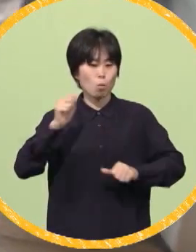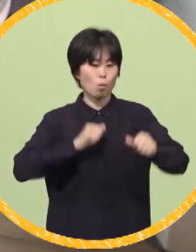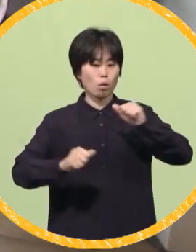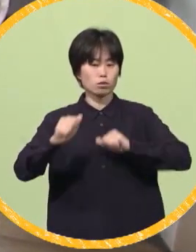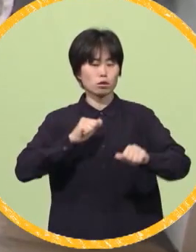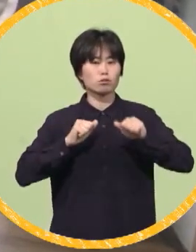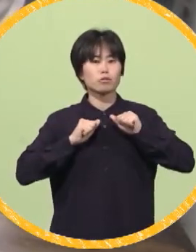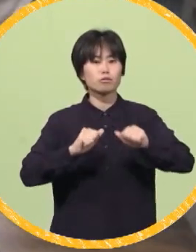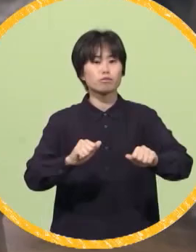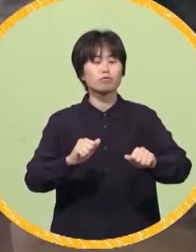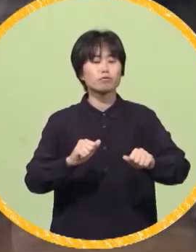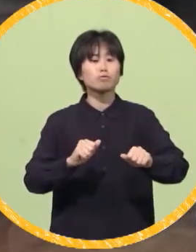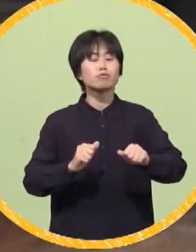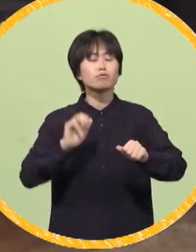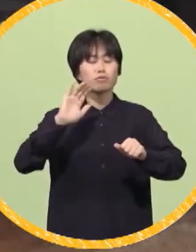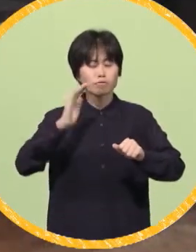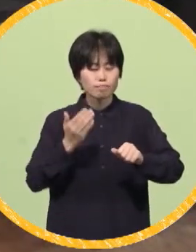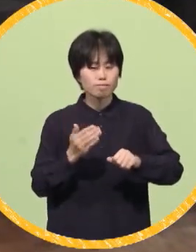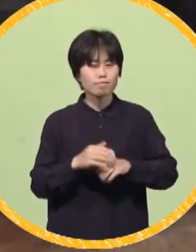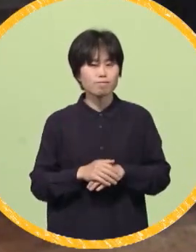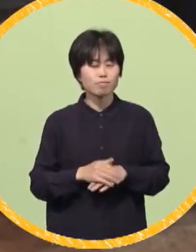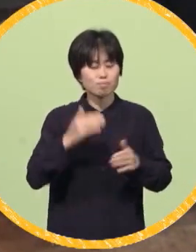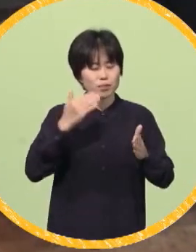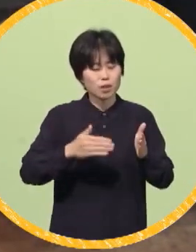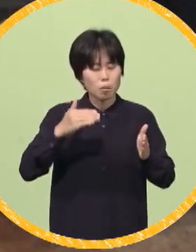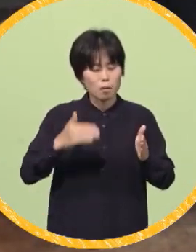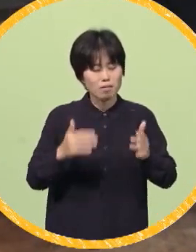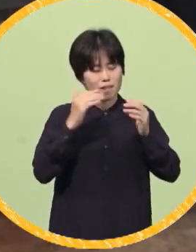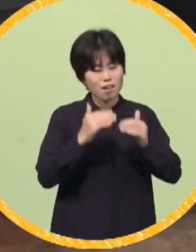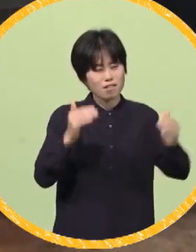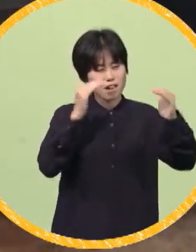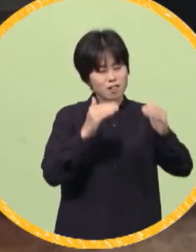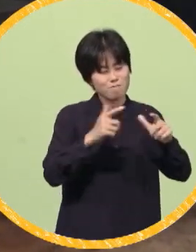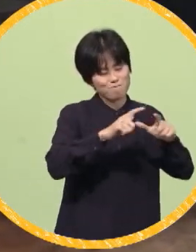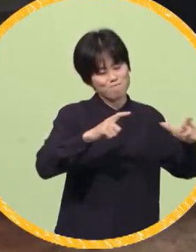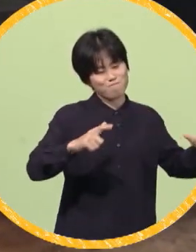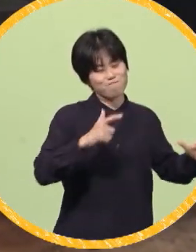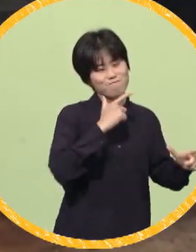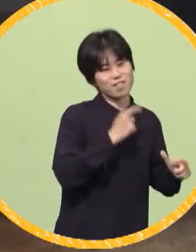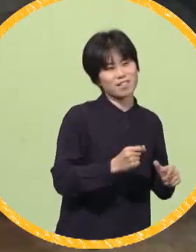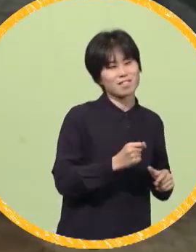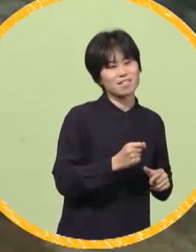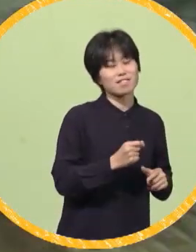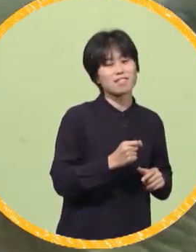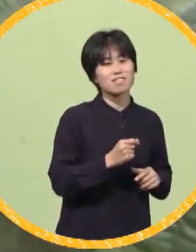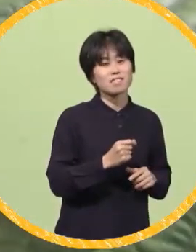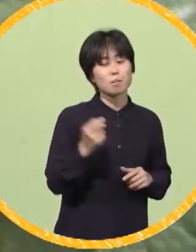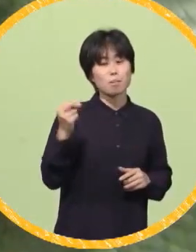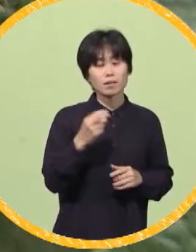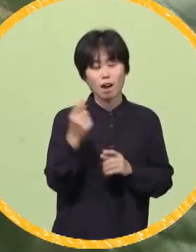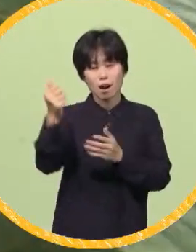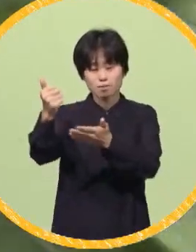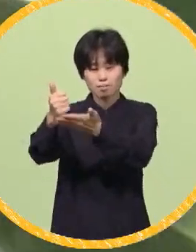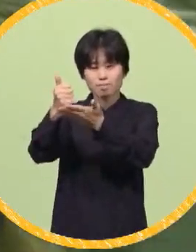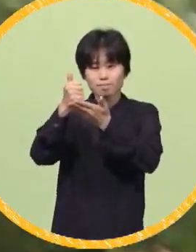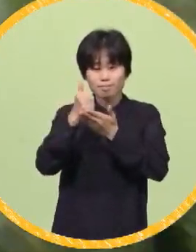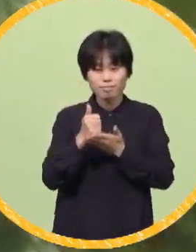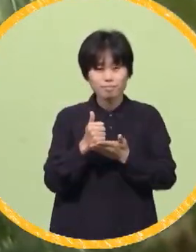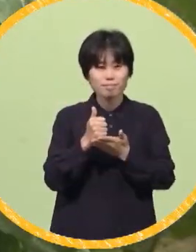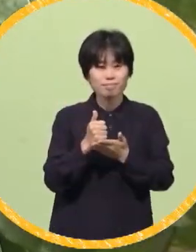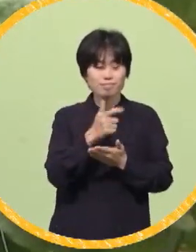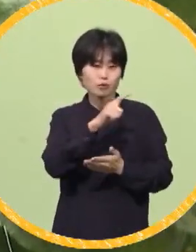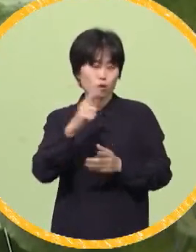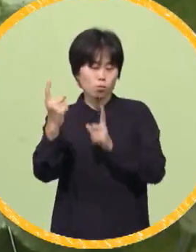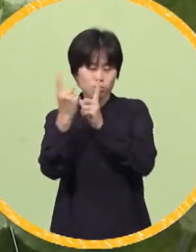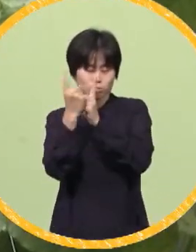してるんですけど、まだまだお野菜をたくさん作ったりですとか、来ていただいたお客さんに商